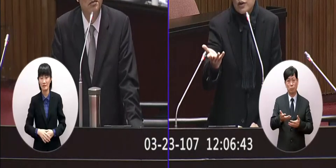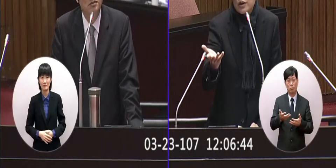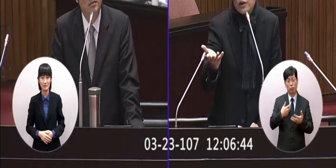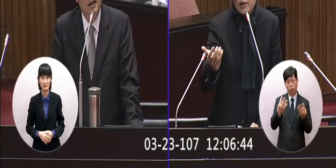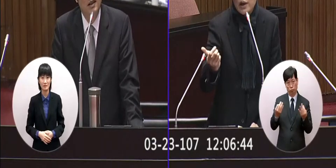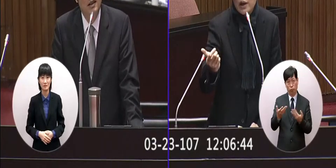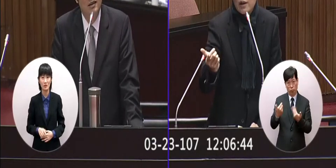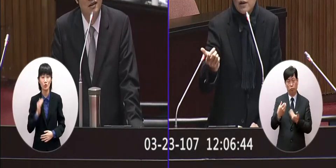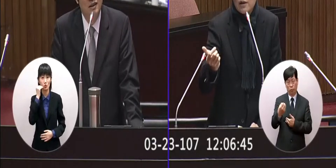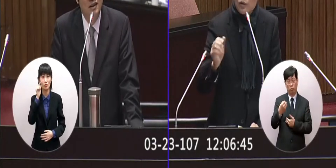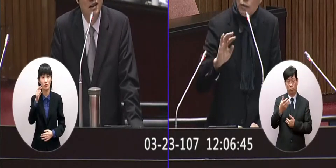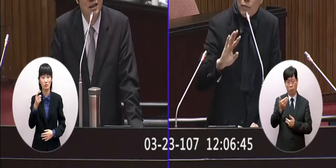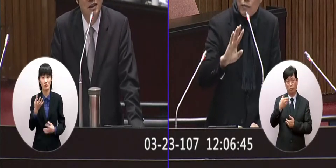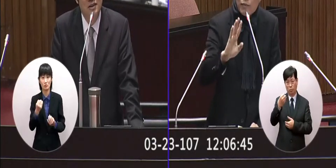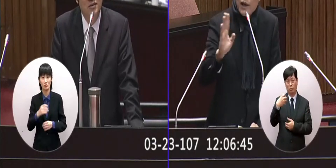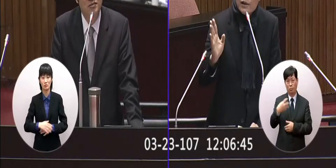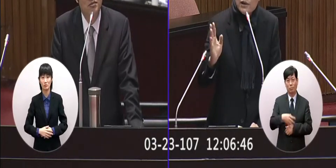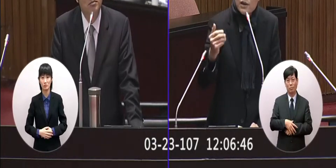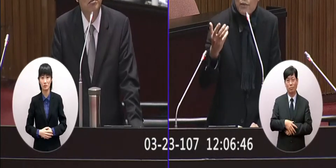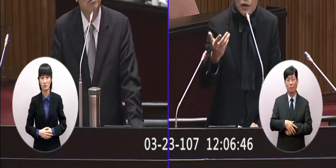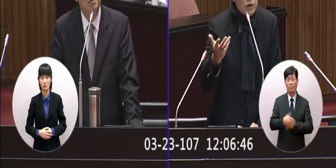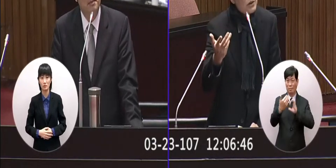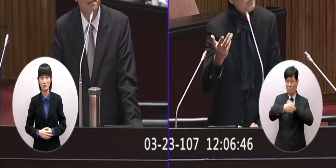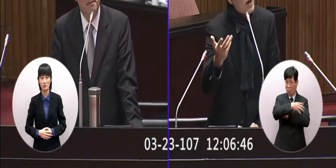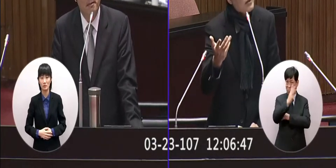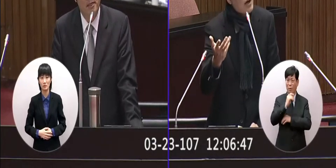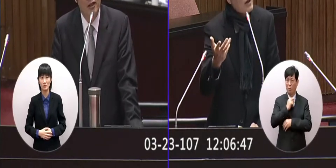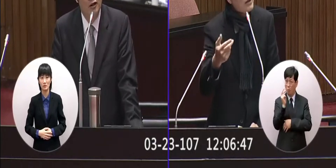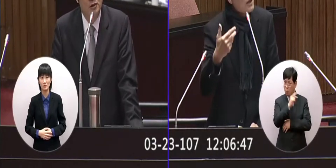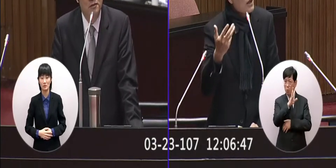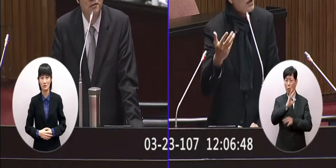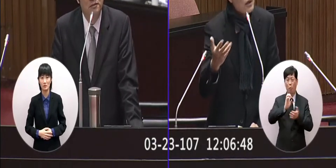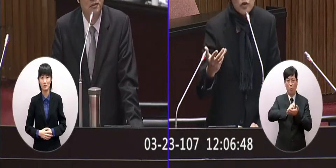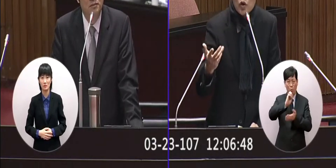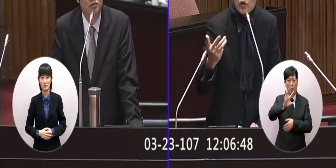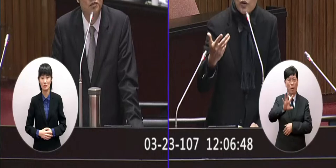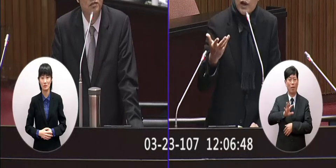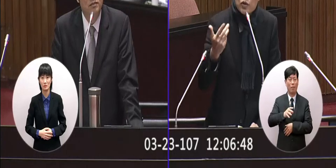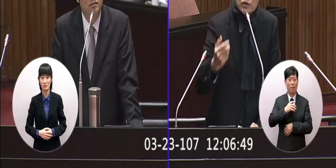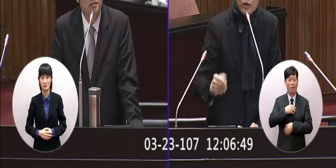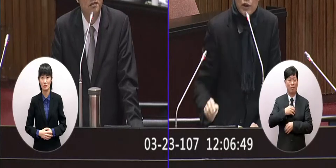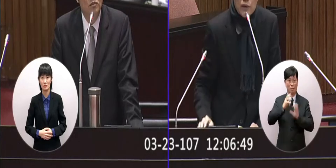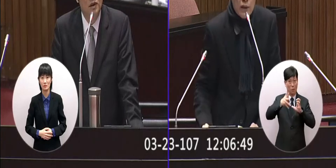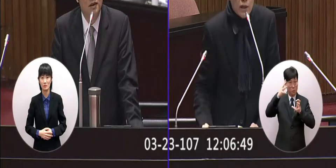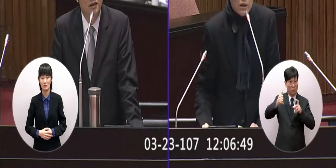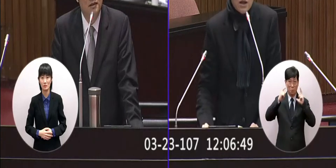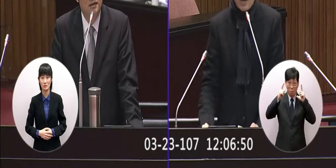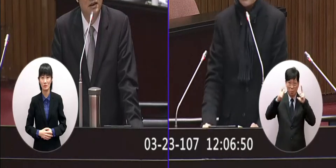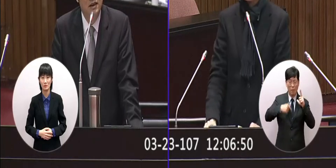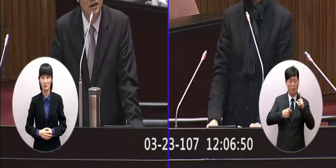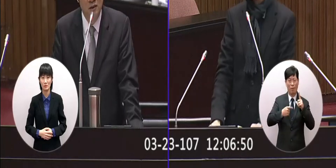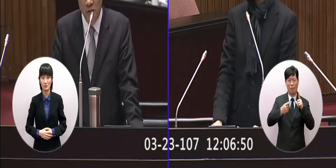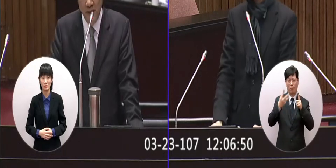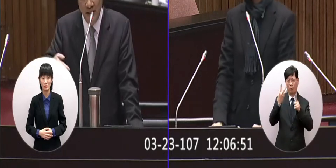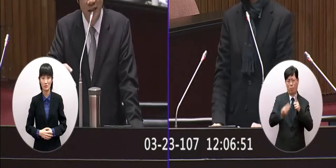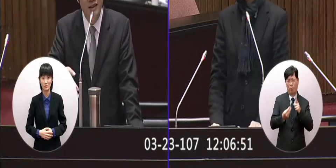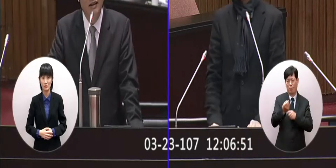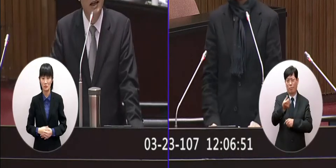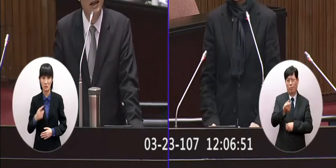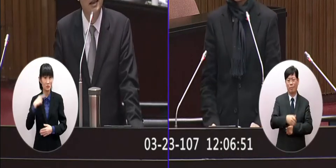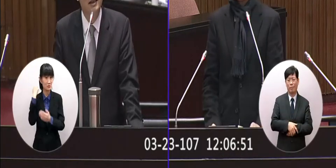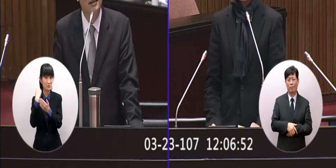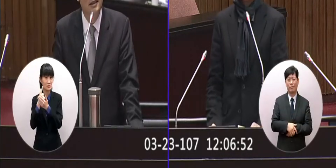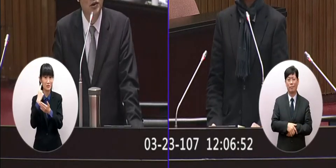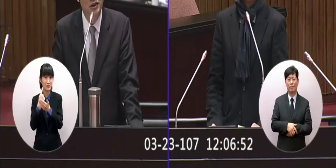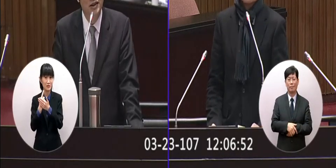有数据你可以给我看啊。我们媒体上面有一些报道啊，你看看总统他出现的比例非常少啊。 我每天